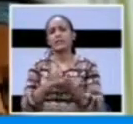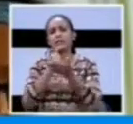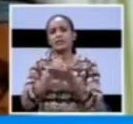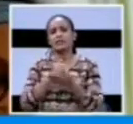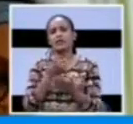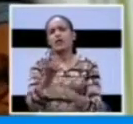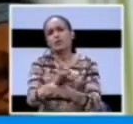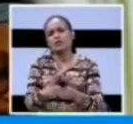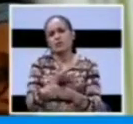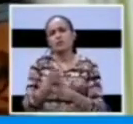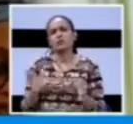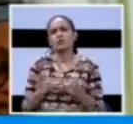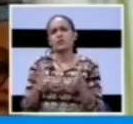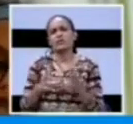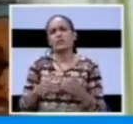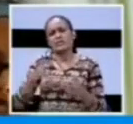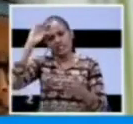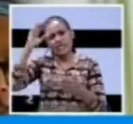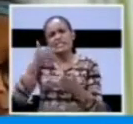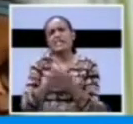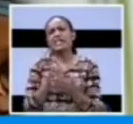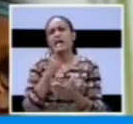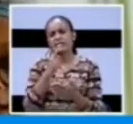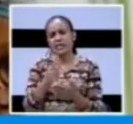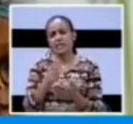ኣለና። ደቃ ኢና ንሕና ደቃ